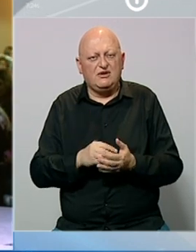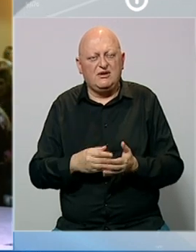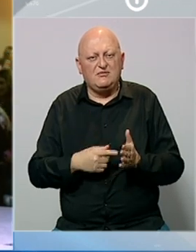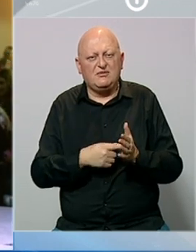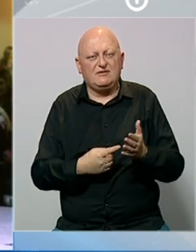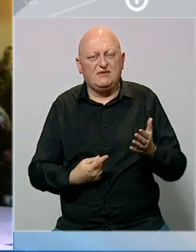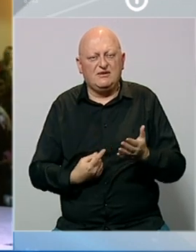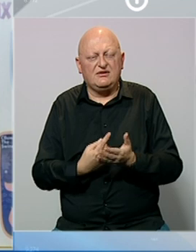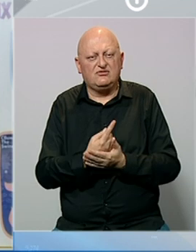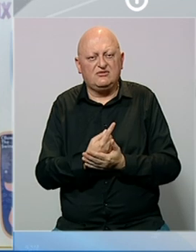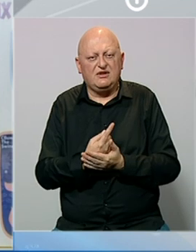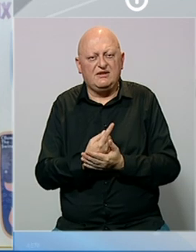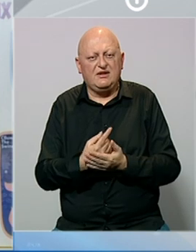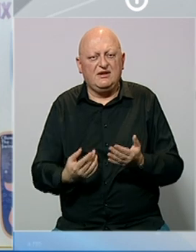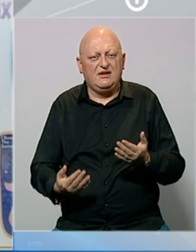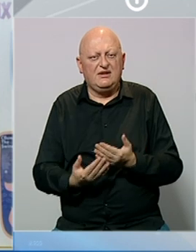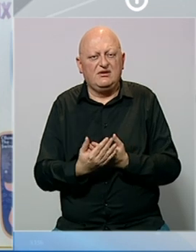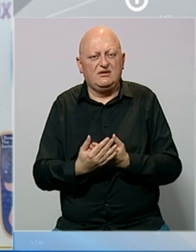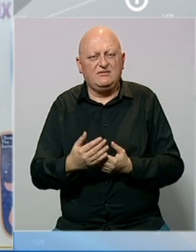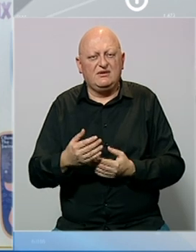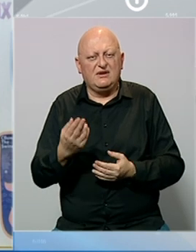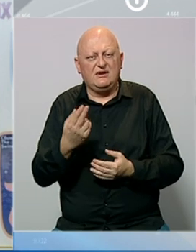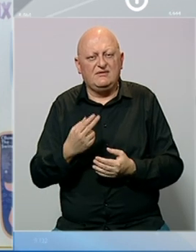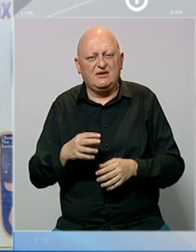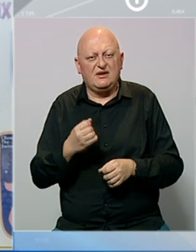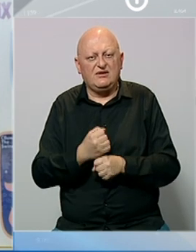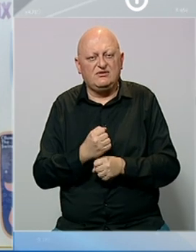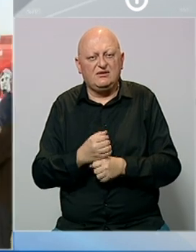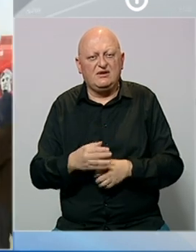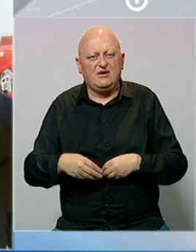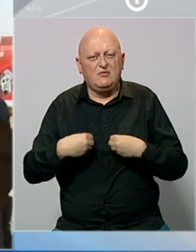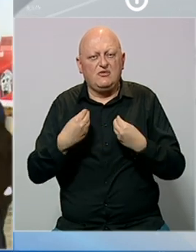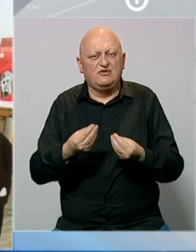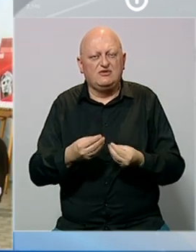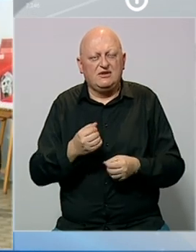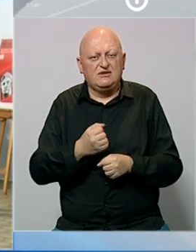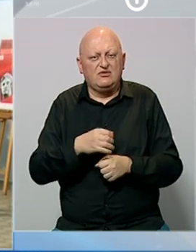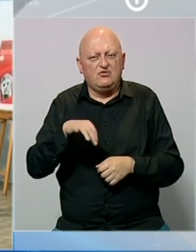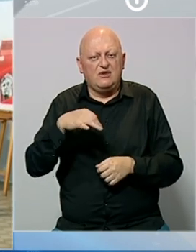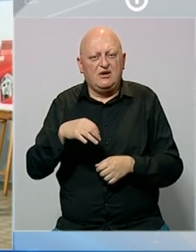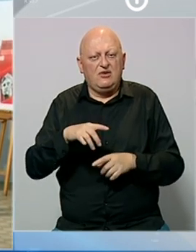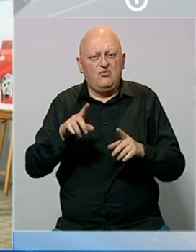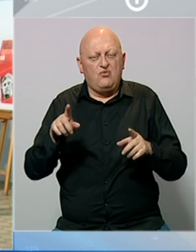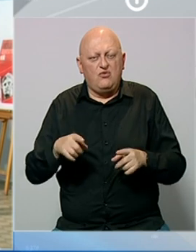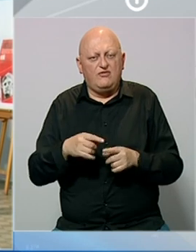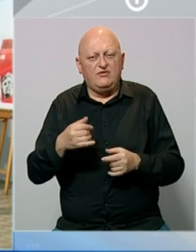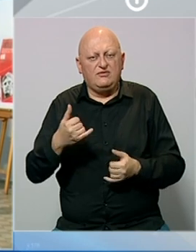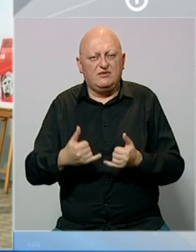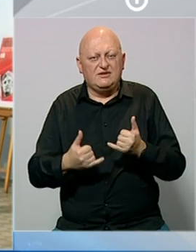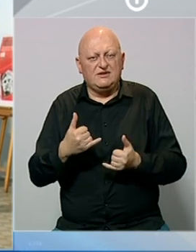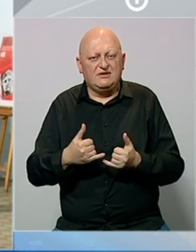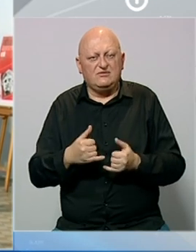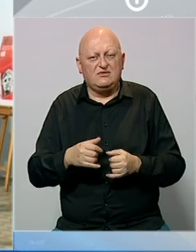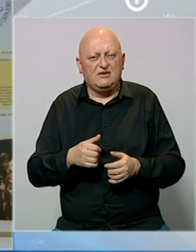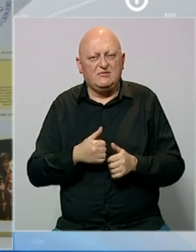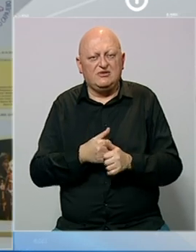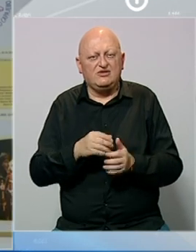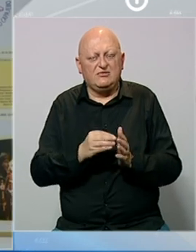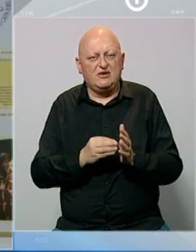obilježena je i predstavljanjem rezultata inovativne i kreativne radionice posvećene izradi lutaka. U okviru